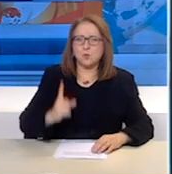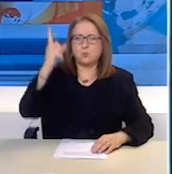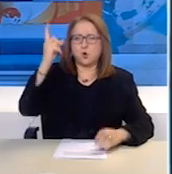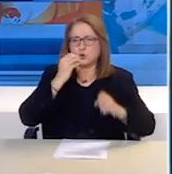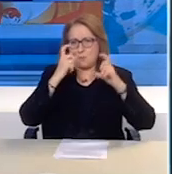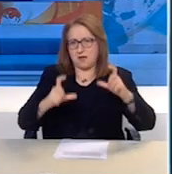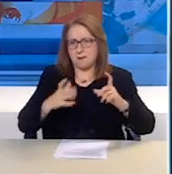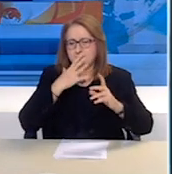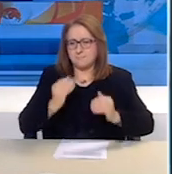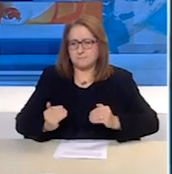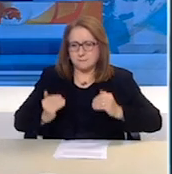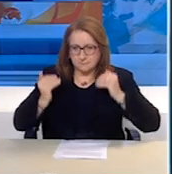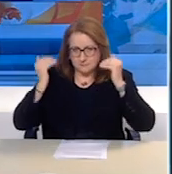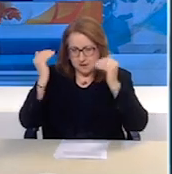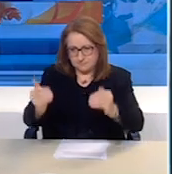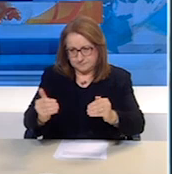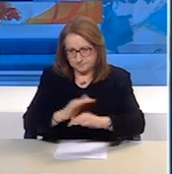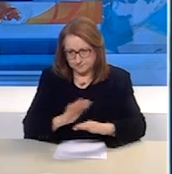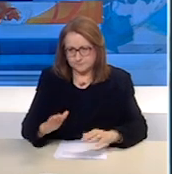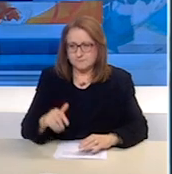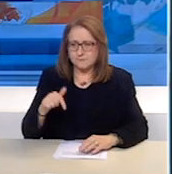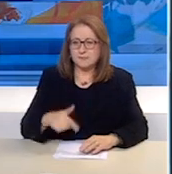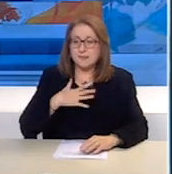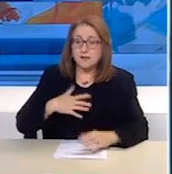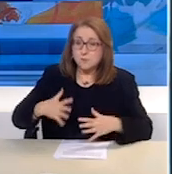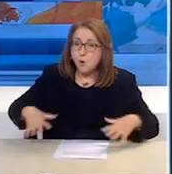εργαζομένων αλλά και όλες οι πολιτικές δυνάμεις θα αναγνωρίσουμε τη